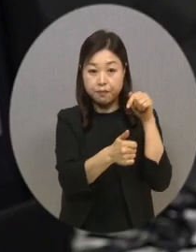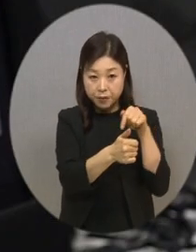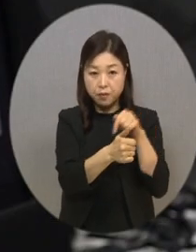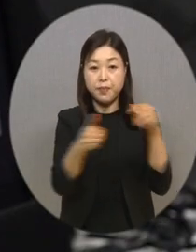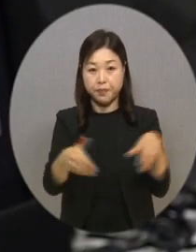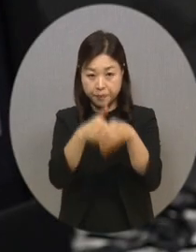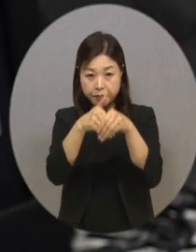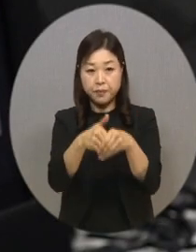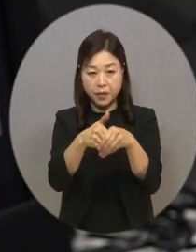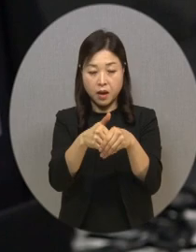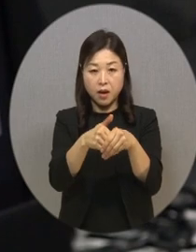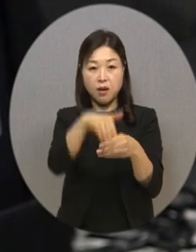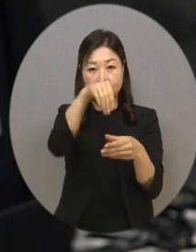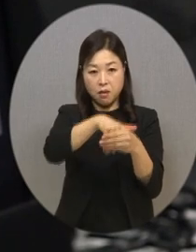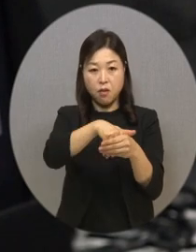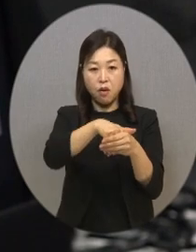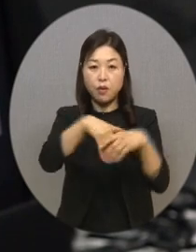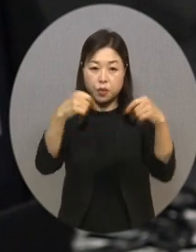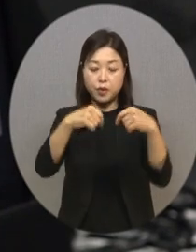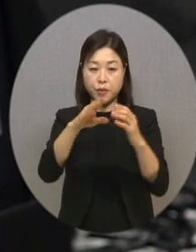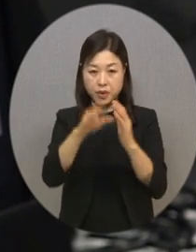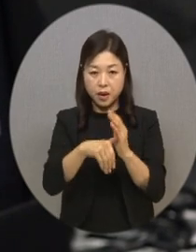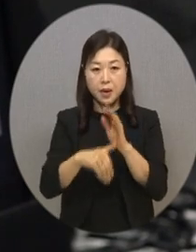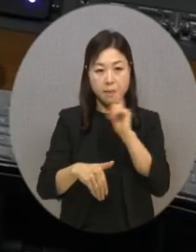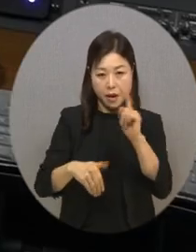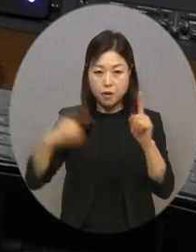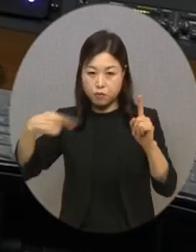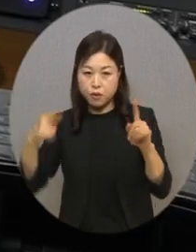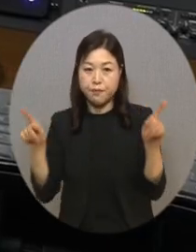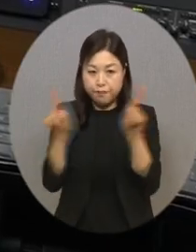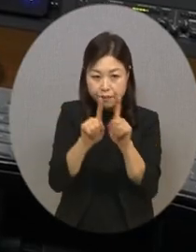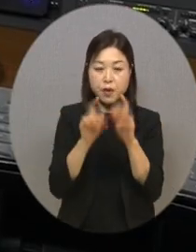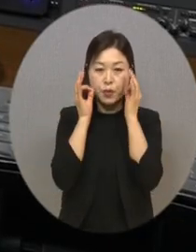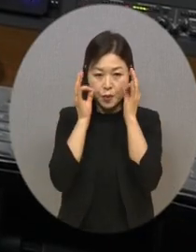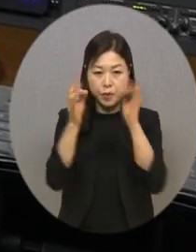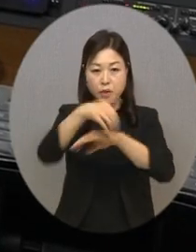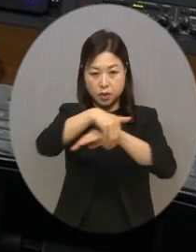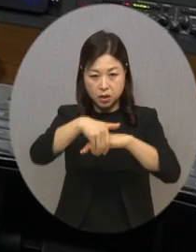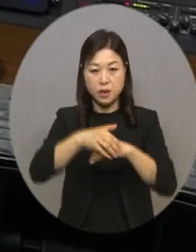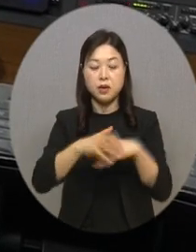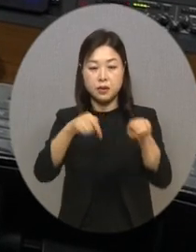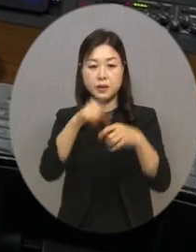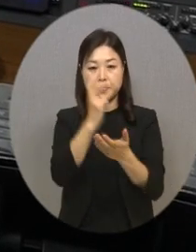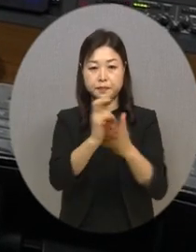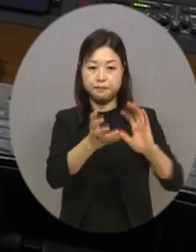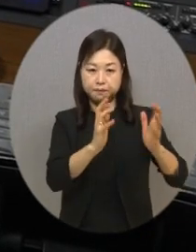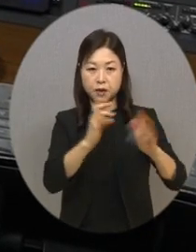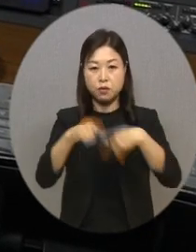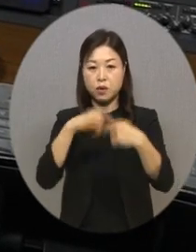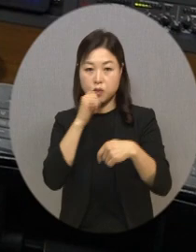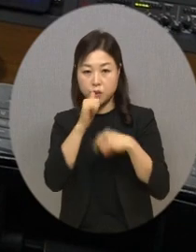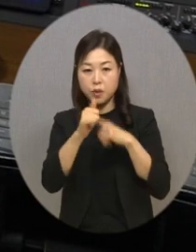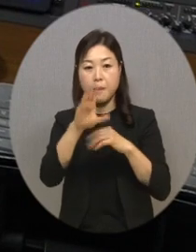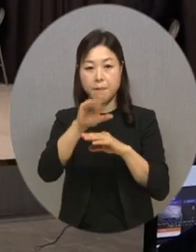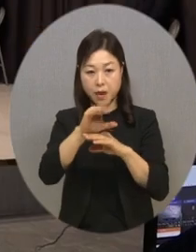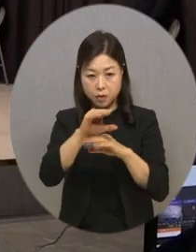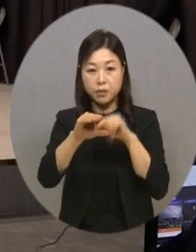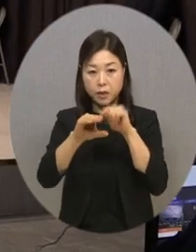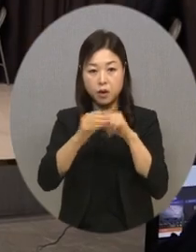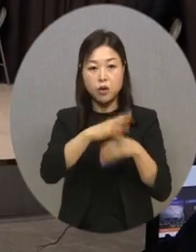1대1 수어 통역 방송에 힘쓴다는 계획입니다. 한편 정책토론회 수어 통역 방송 영상은